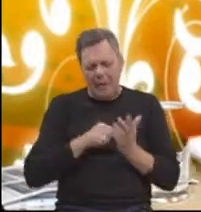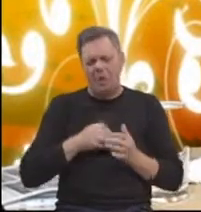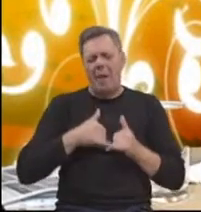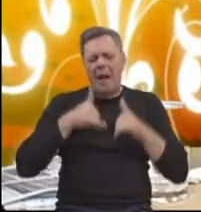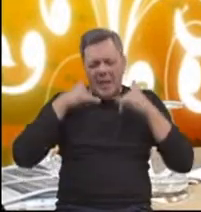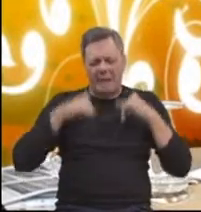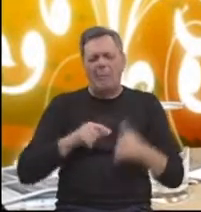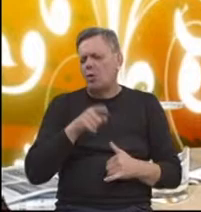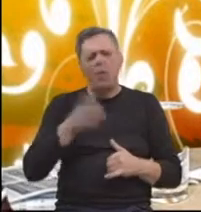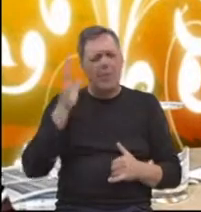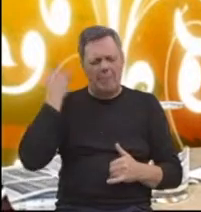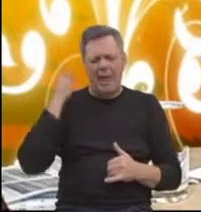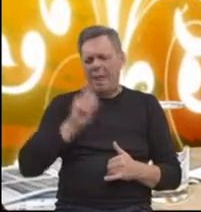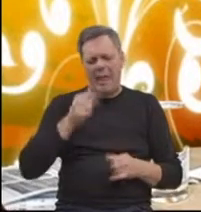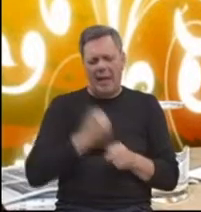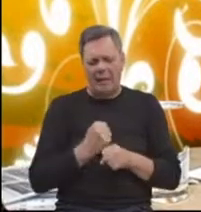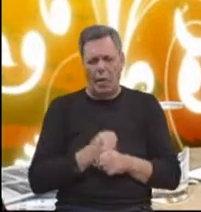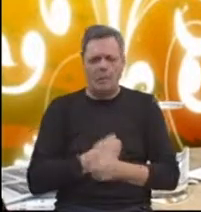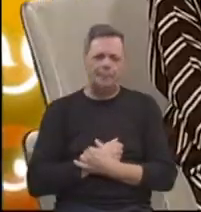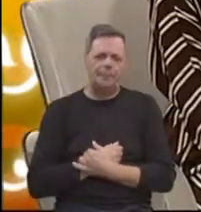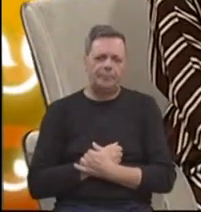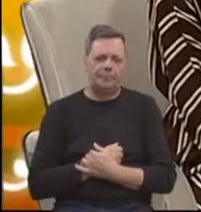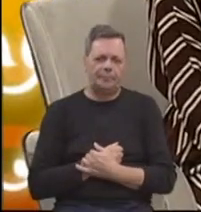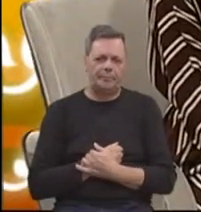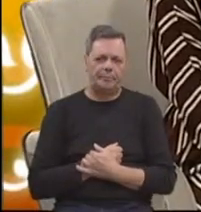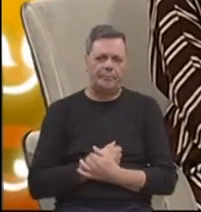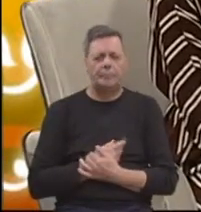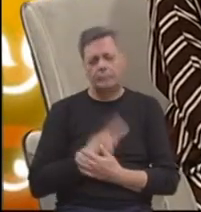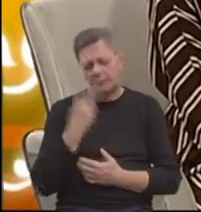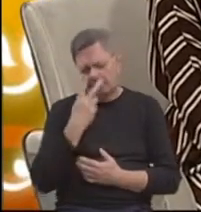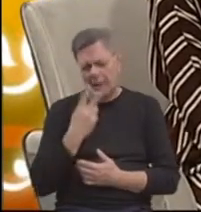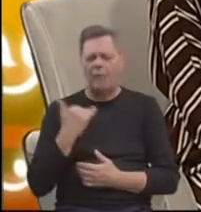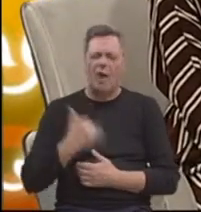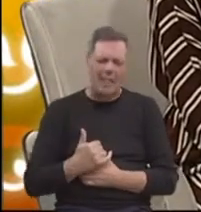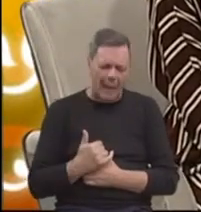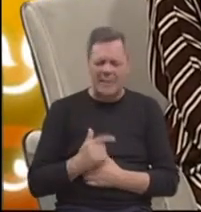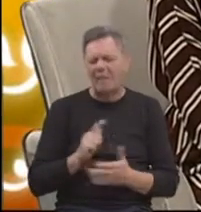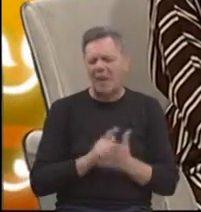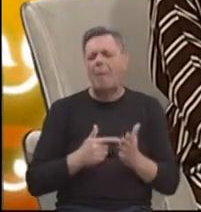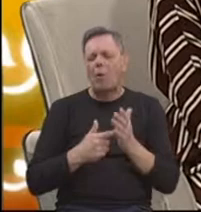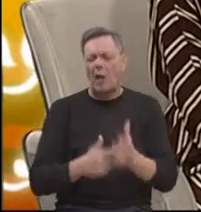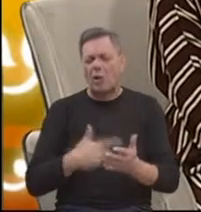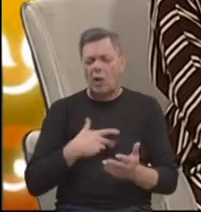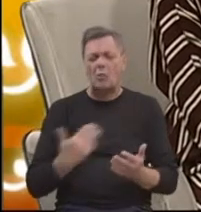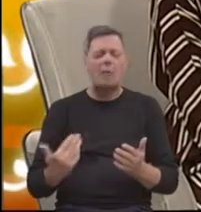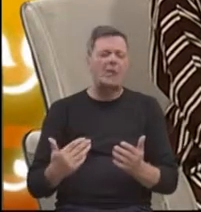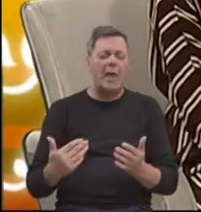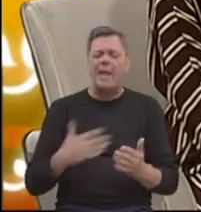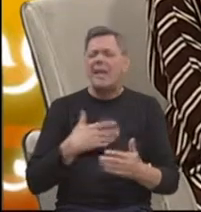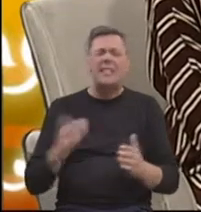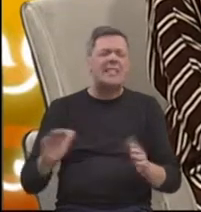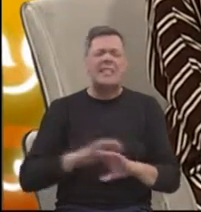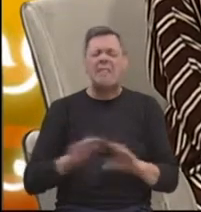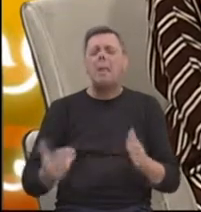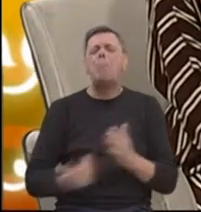i tako da. Nije se tako hranilo. Jasno, ali danas ipak vam trendovi sve više ukazuju kako ćemo se svi ponovo vratiti. Biće zapravo